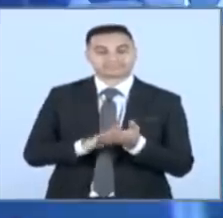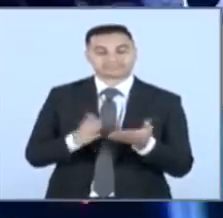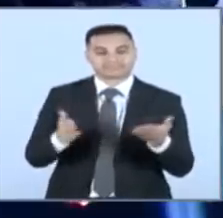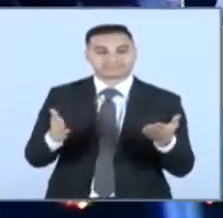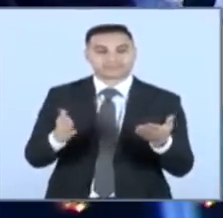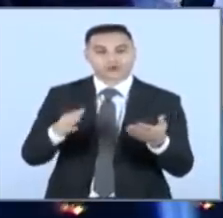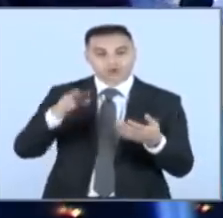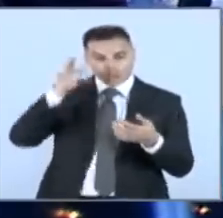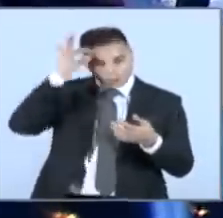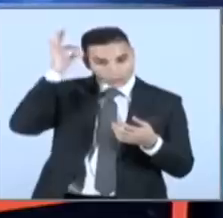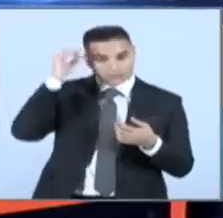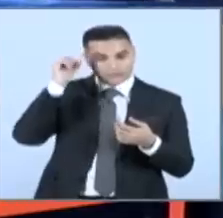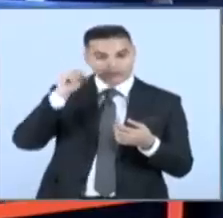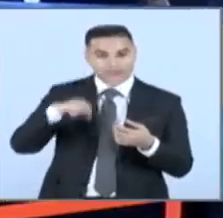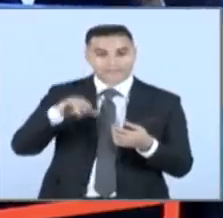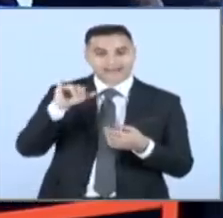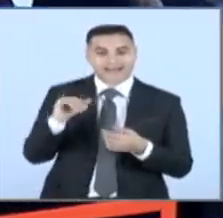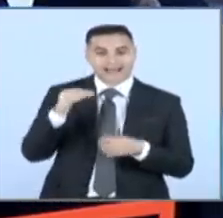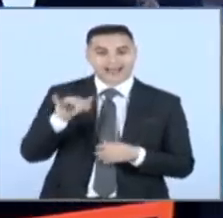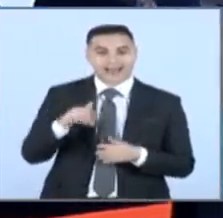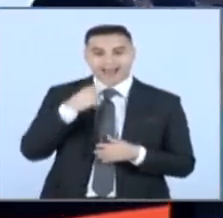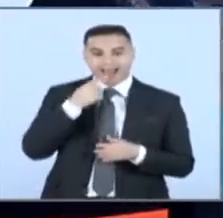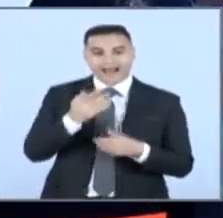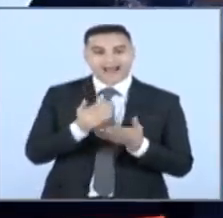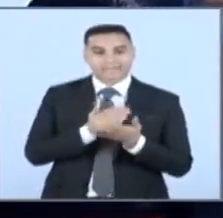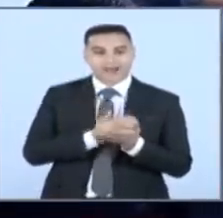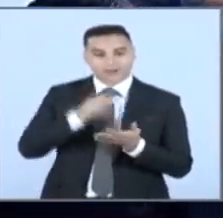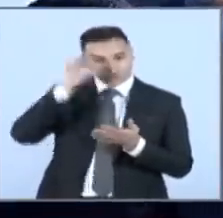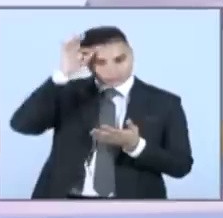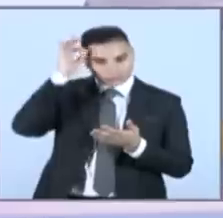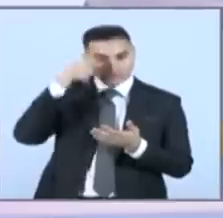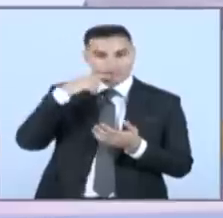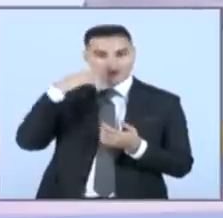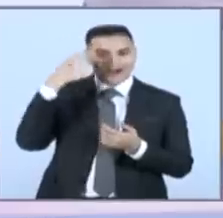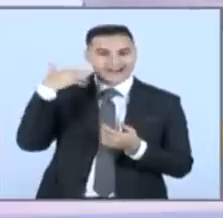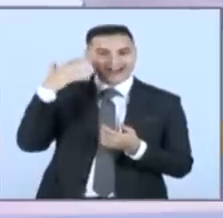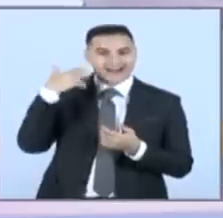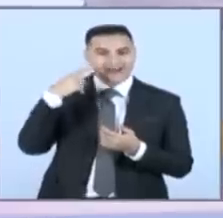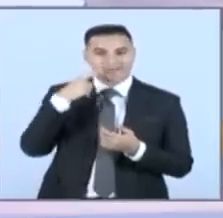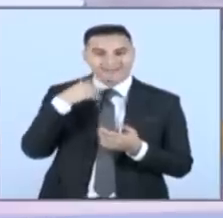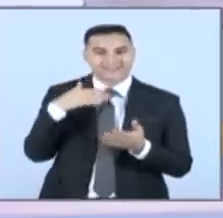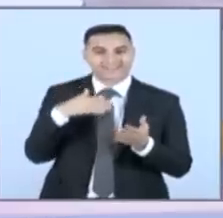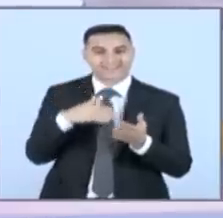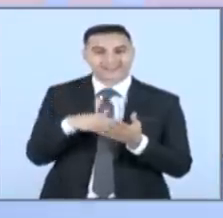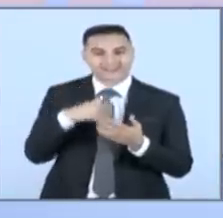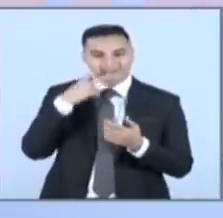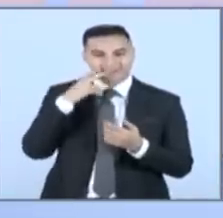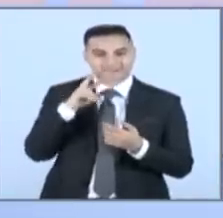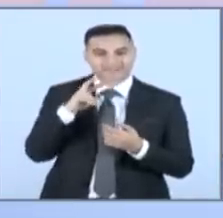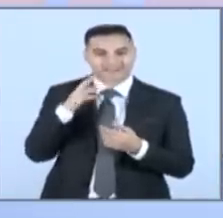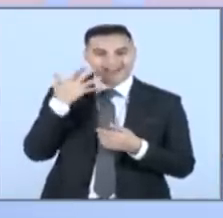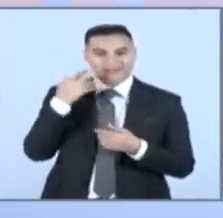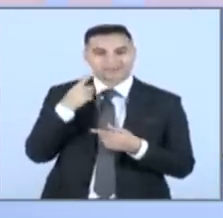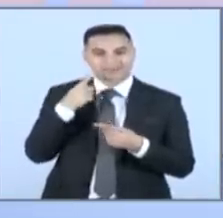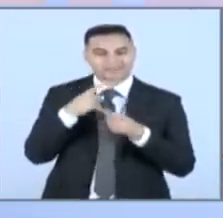هي تونس فعلا. يحيى قال لك كده من الأول. يحيى قال لي ليبيا. قلت ليبيا. قلت ليبيا. يا نهار